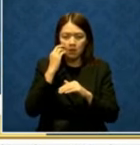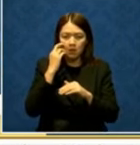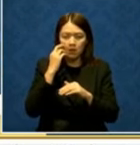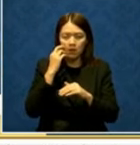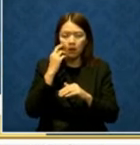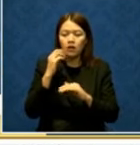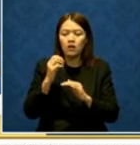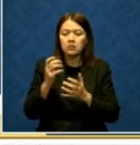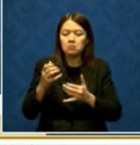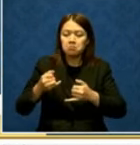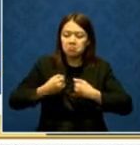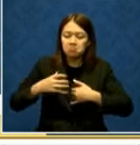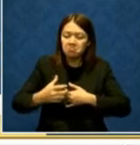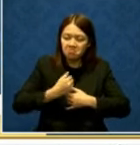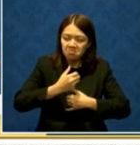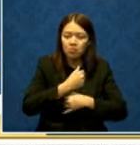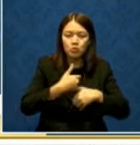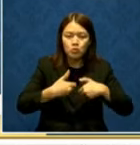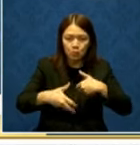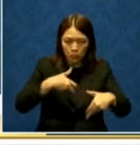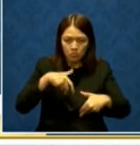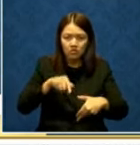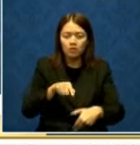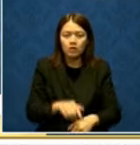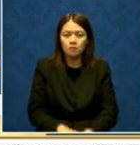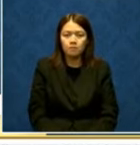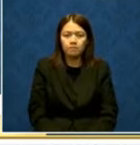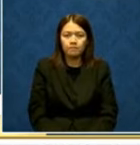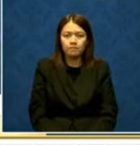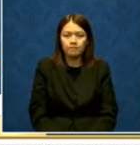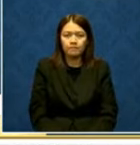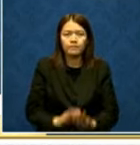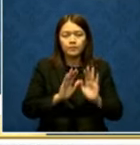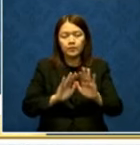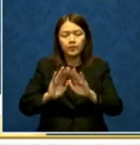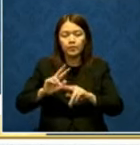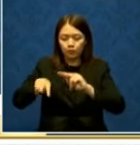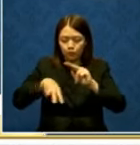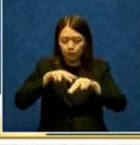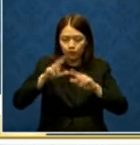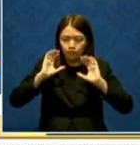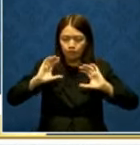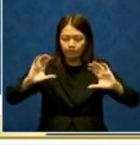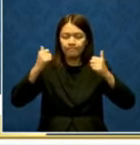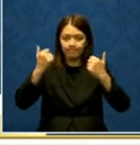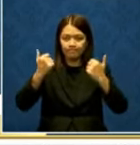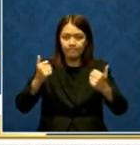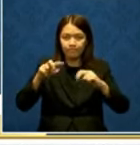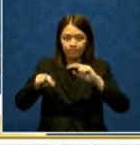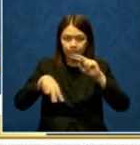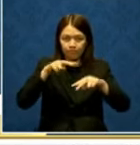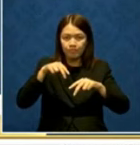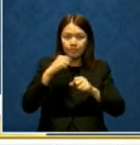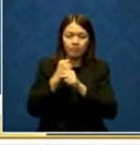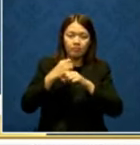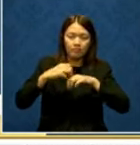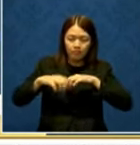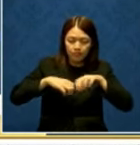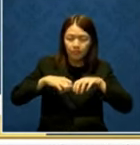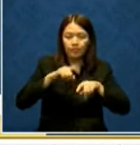เนี่ยไปให้พี่น้องประชาชนจึงอยากนะครับฝากให้ท่านตรวจสอบรัฐบาลปัจจุบันด้วยว่าจะดำเนิน